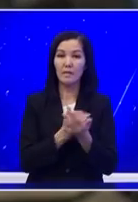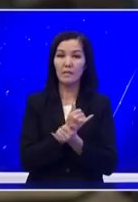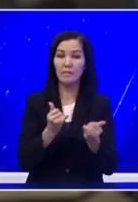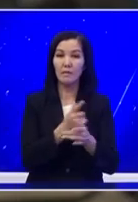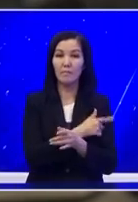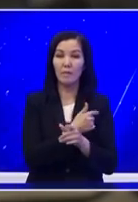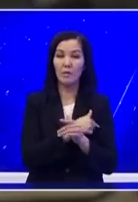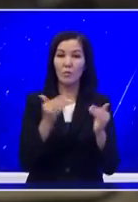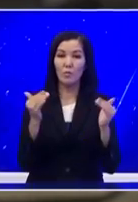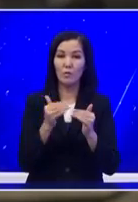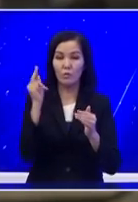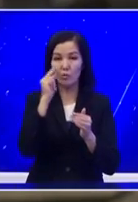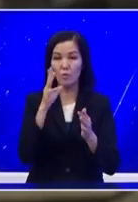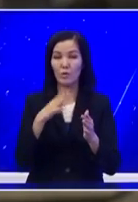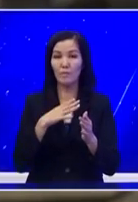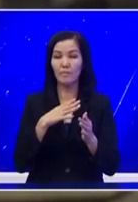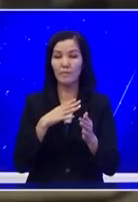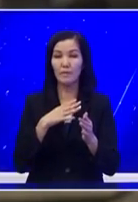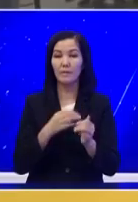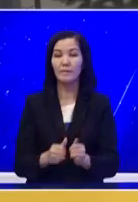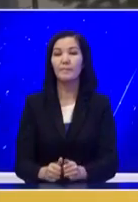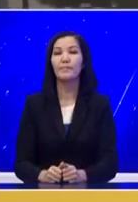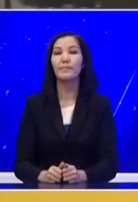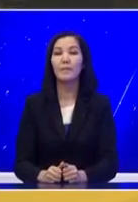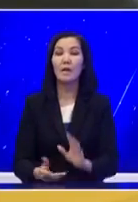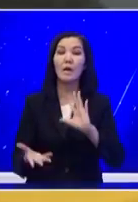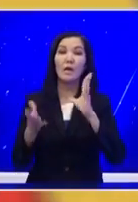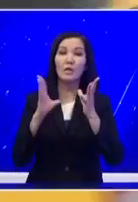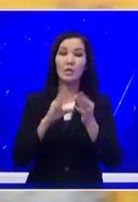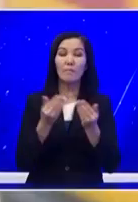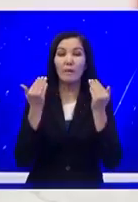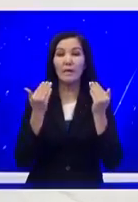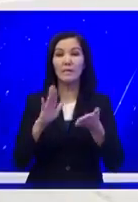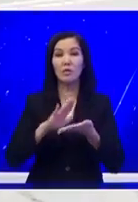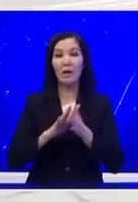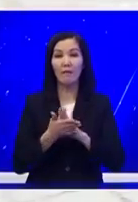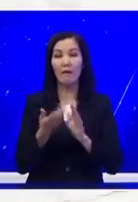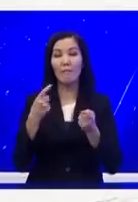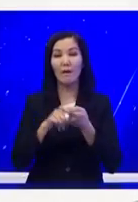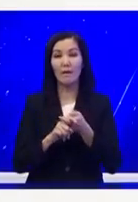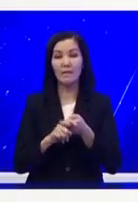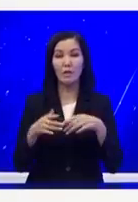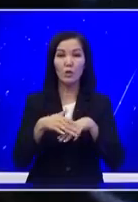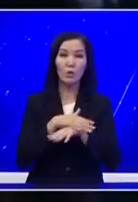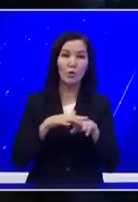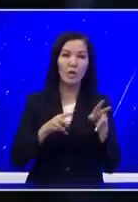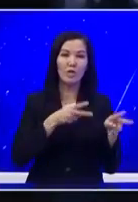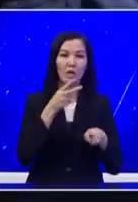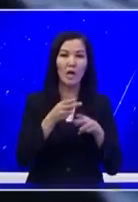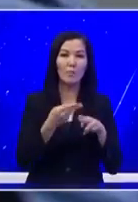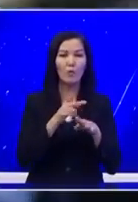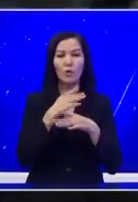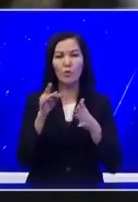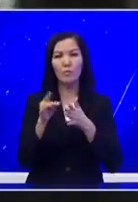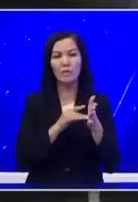оқығам, фельдшердің тұрушы. Жалпы елімізде соңғы жағдайға байланысты тұрғындар тарапынан шағым көбейген.